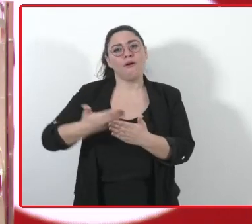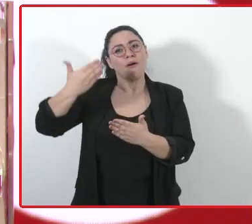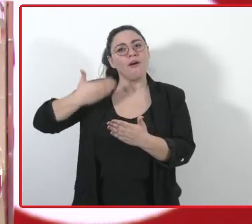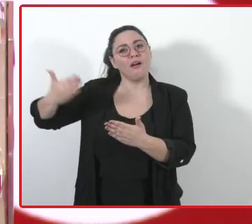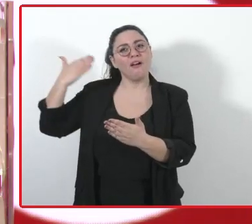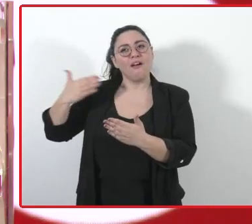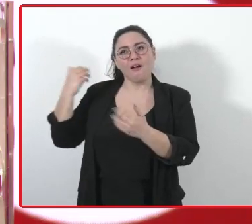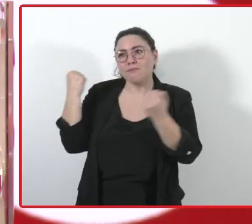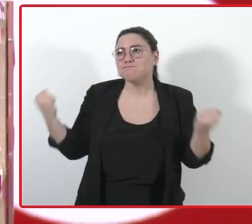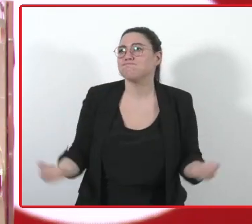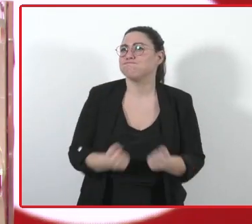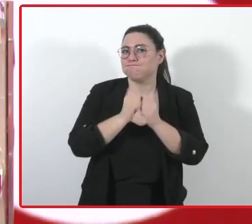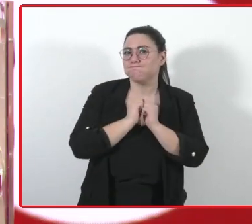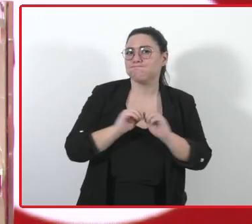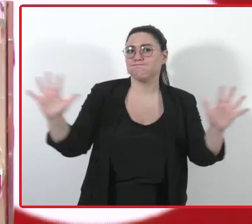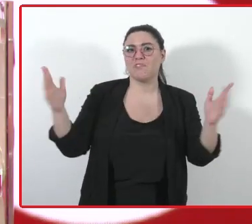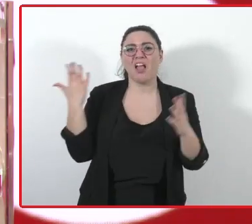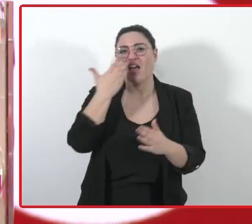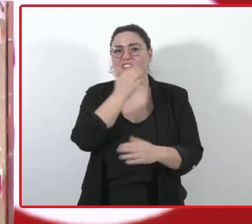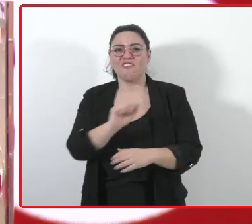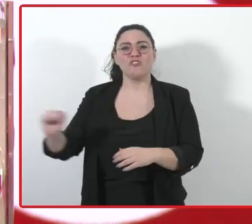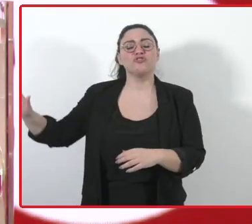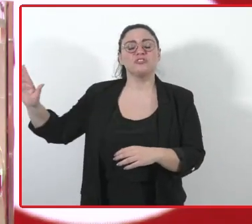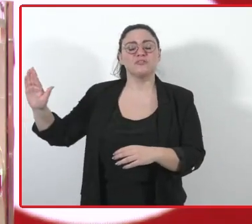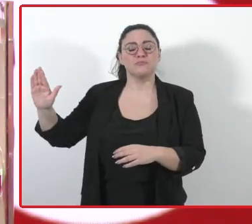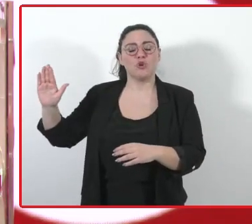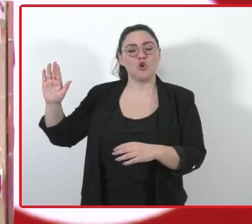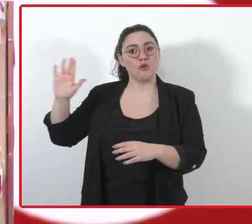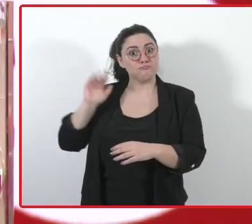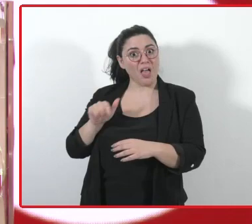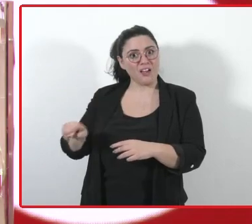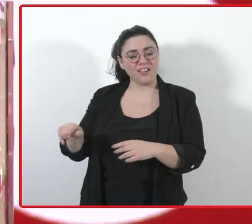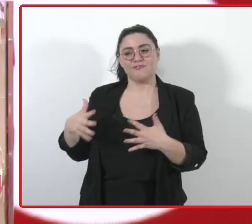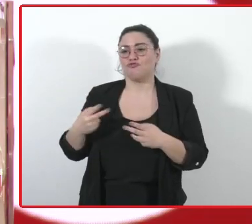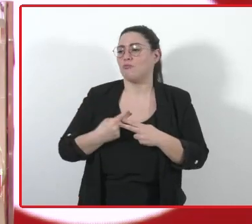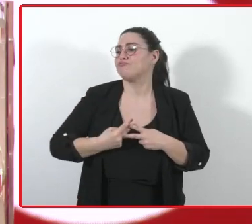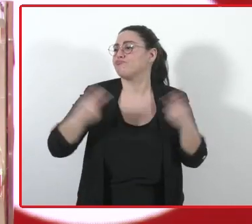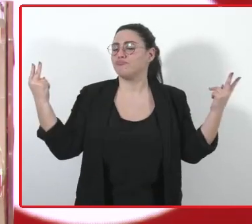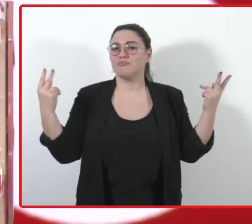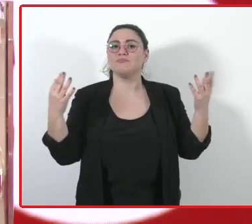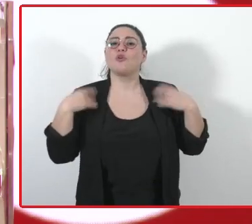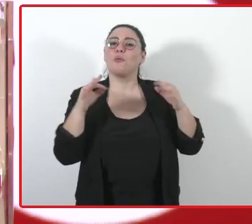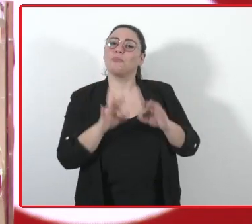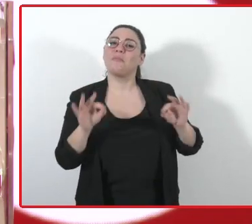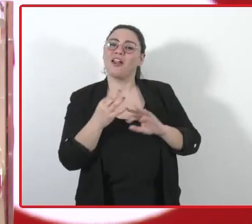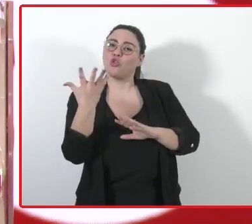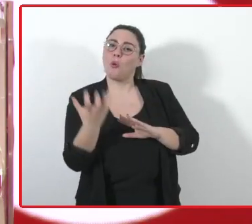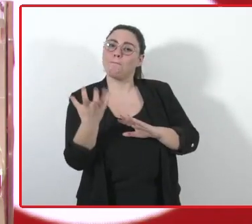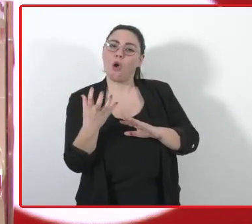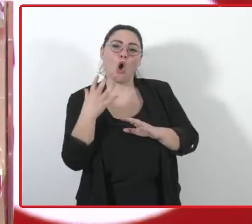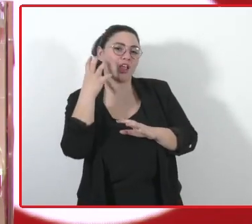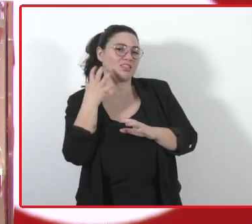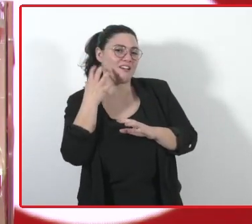barese per cui è nato il primo podcast messo a disposizione di tutta la comunità e delle